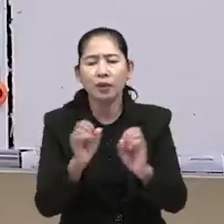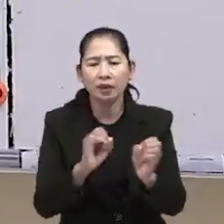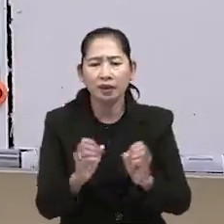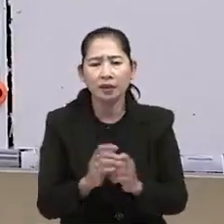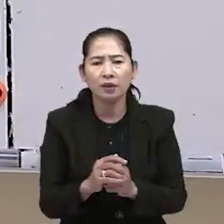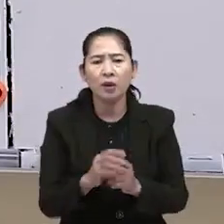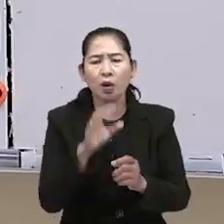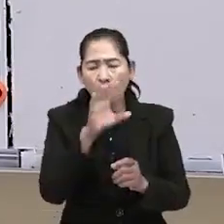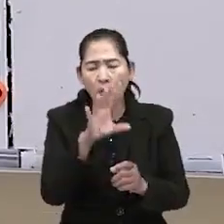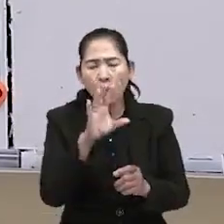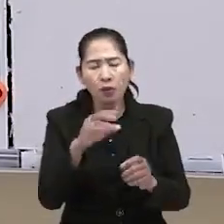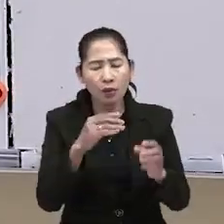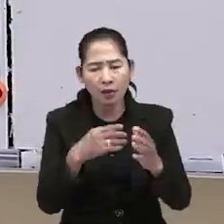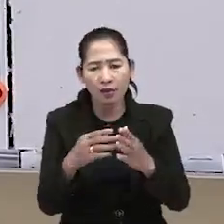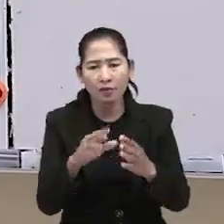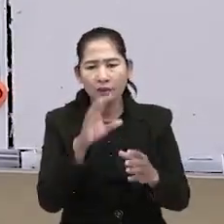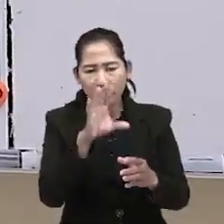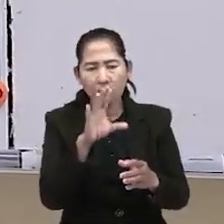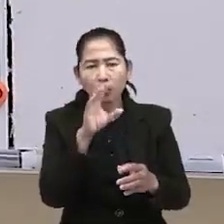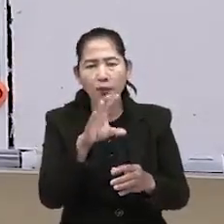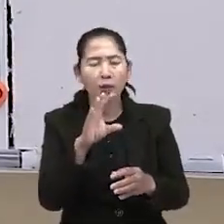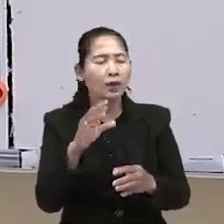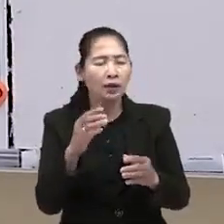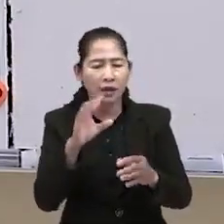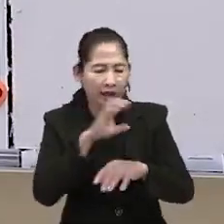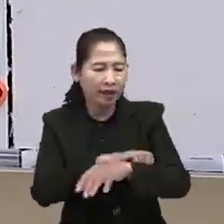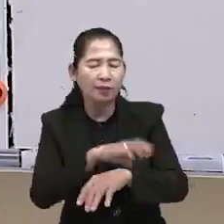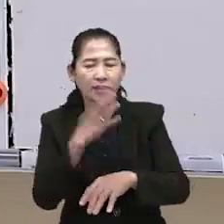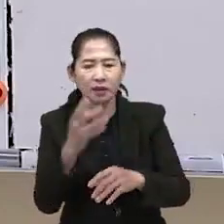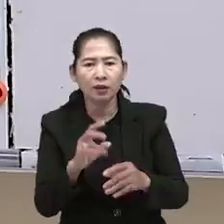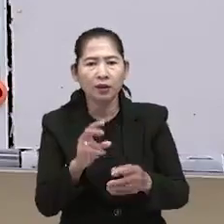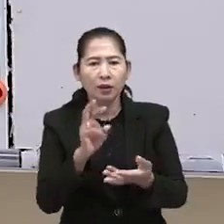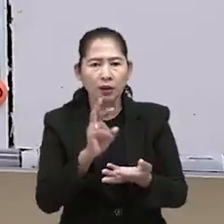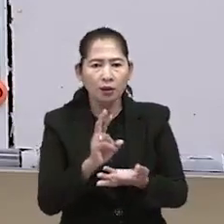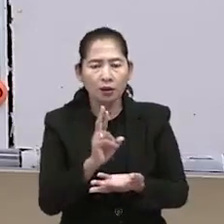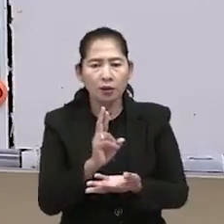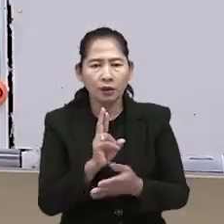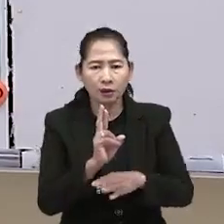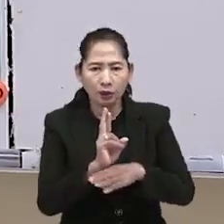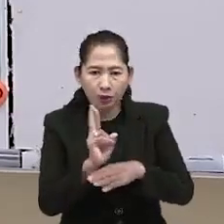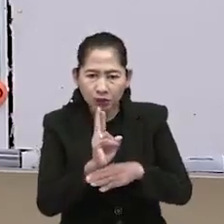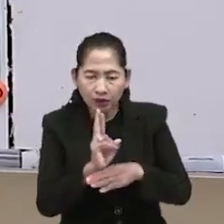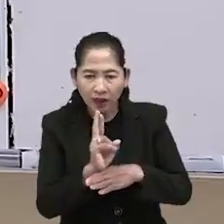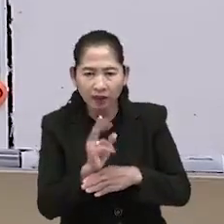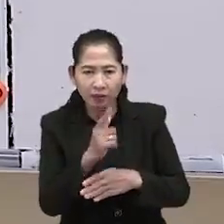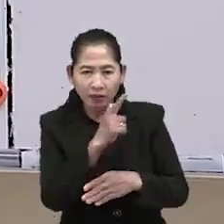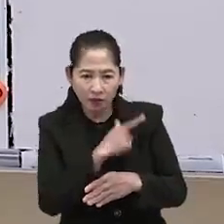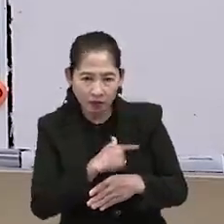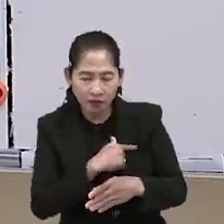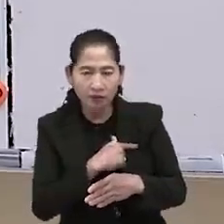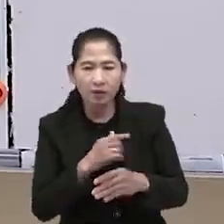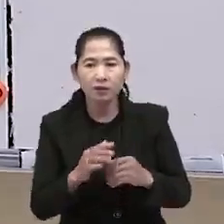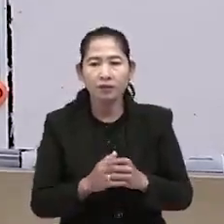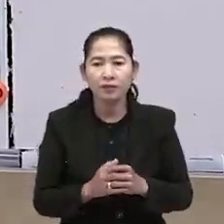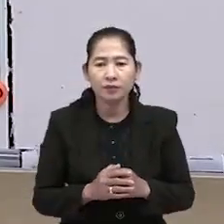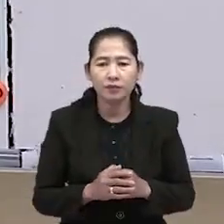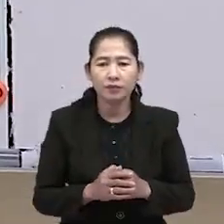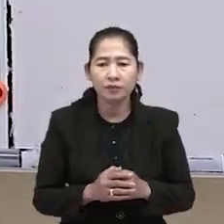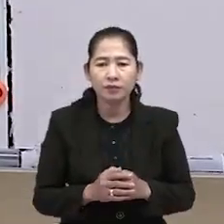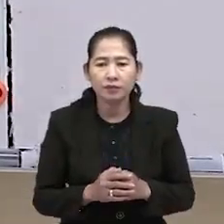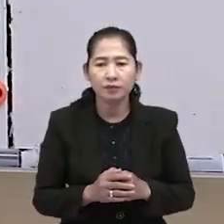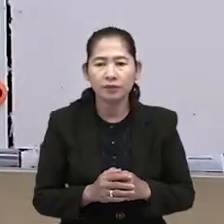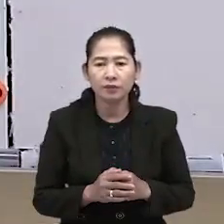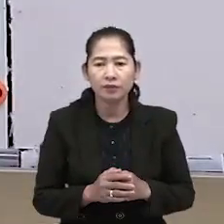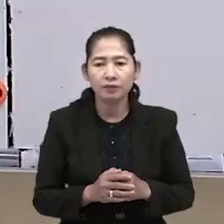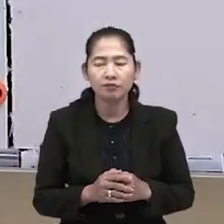អត់ទេបានតែព្រុសបានតែអីបើនិយាយពីឆ្កែអញ្ចឹងណាចាឧស្សាហ៍ឬខ្ជិលចាអញ្ចឹ